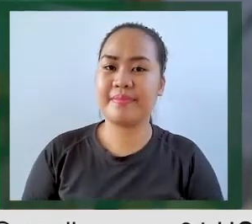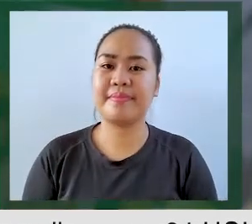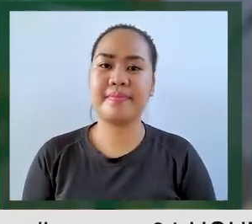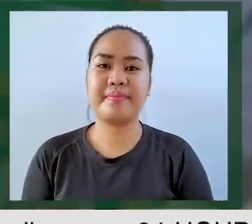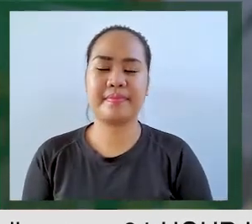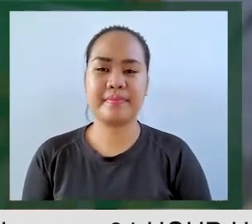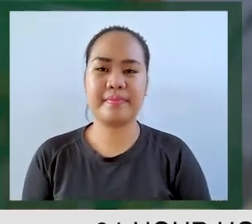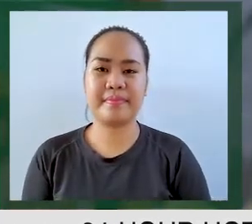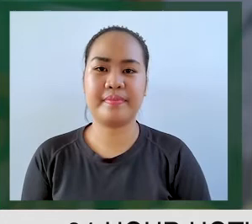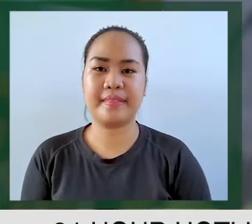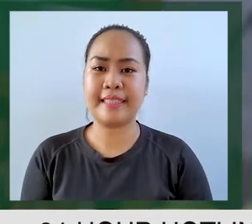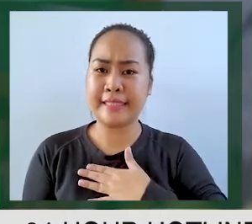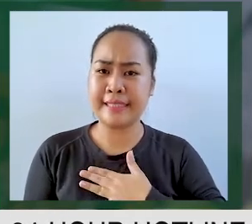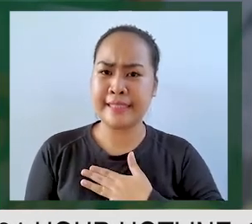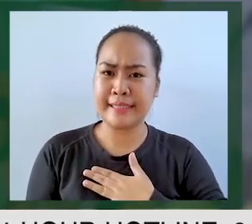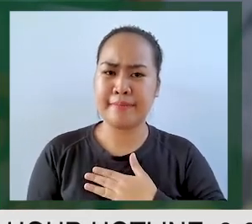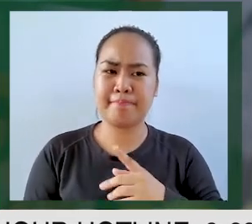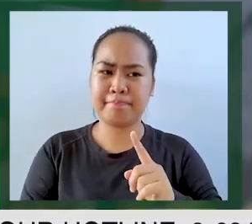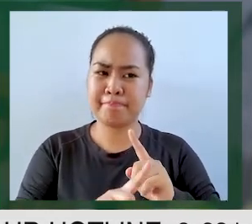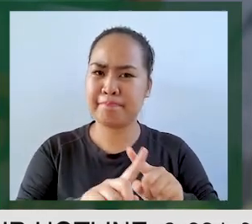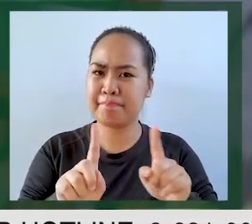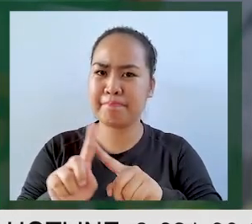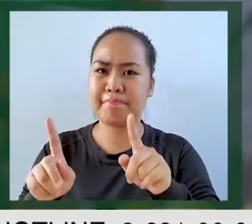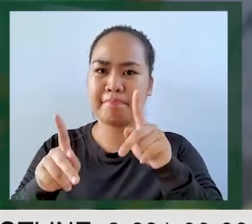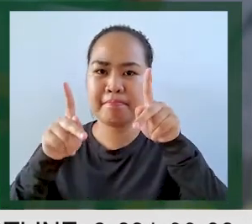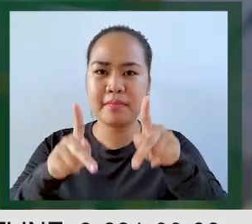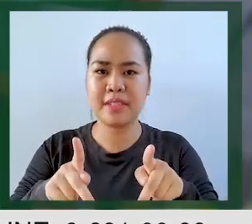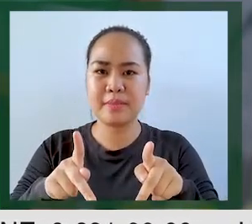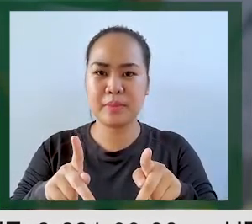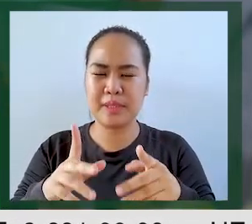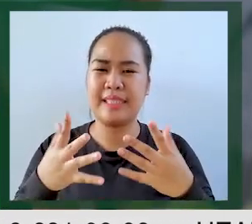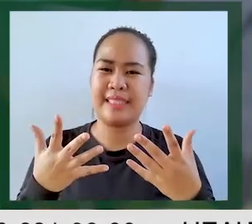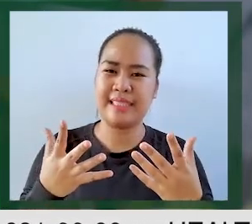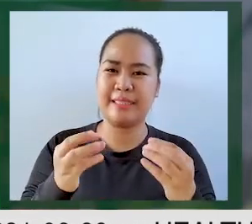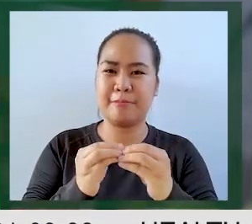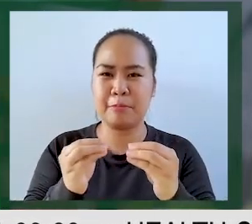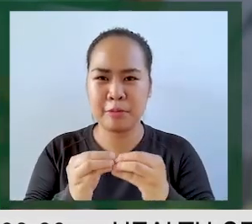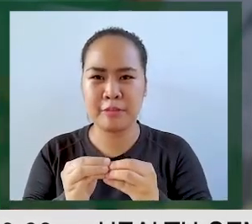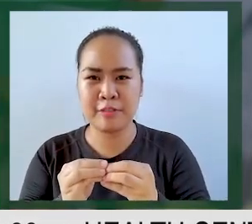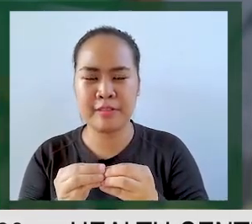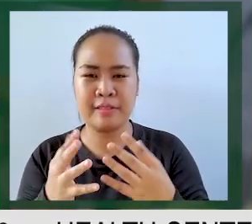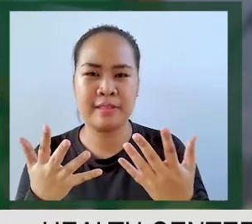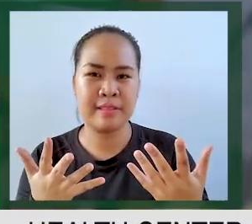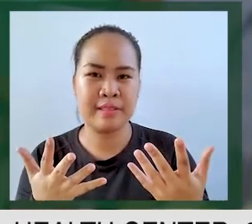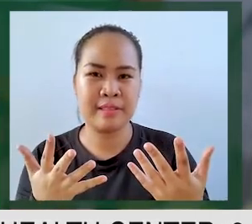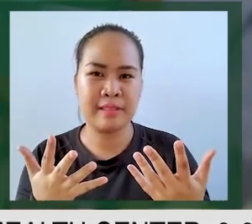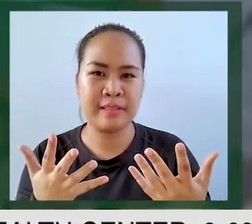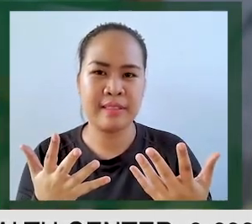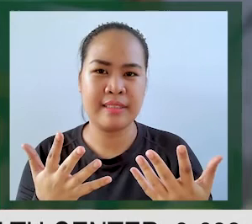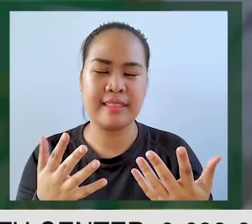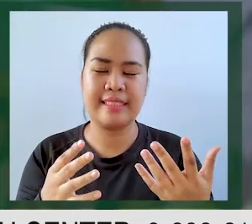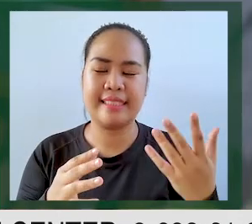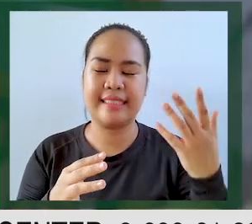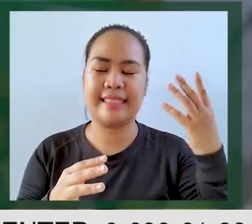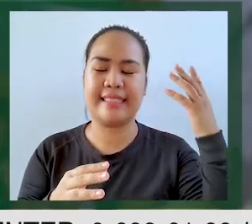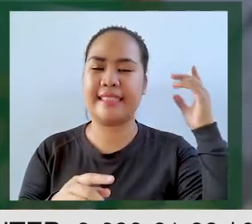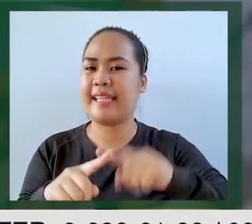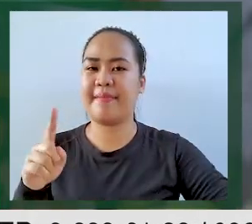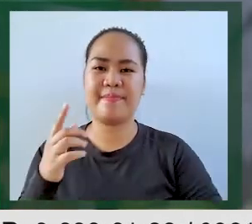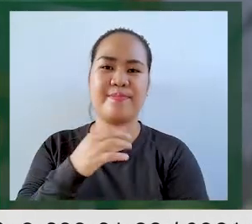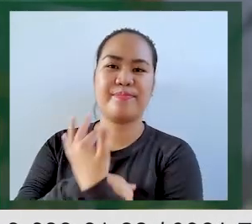yung tao pag pumunta sa akin, tatanungin ko, distansya tayo, ha? Ay, di, okay lang, 'di